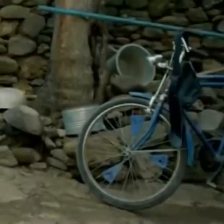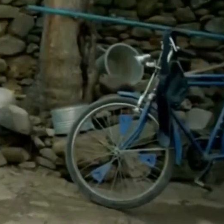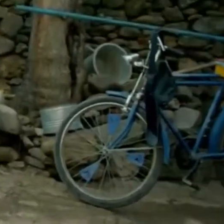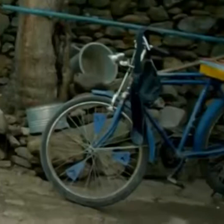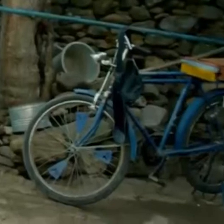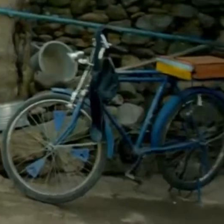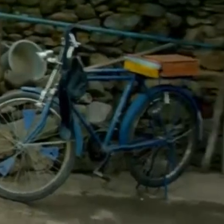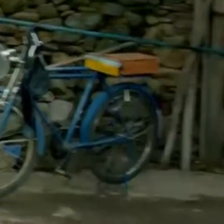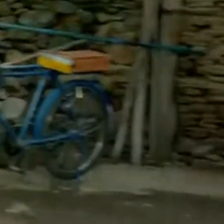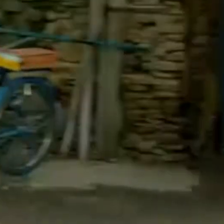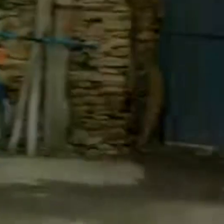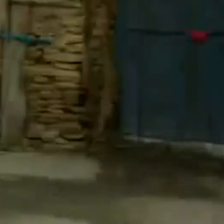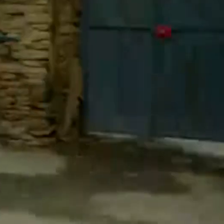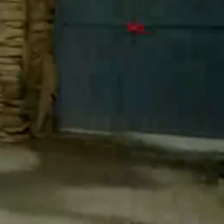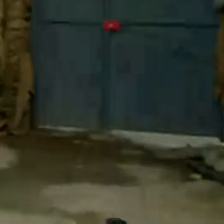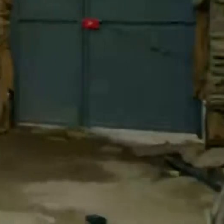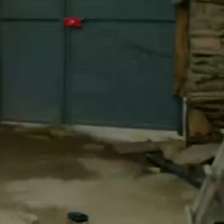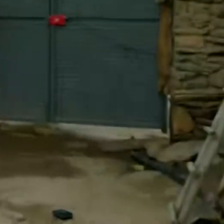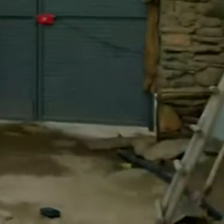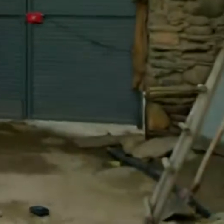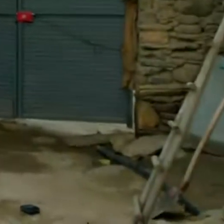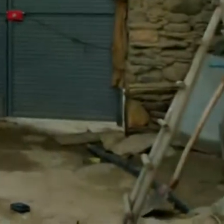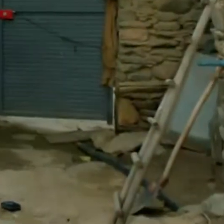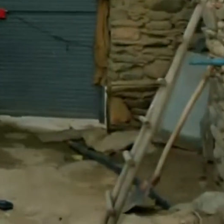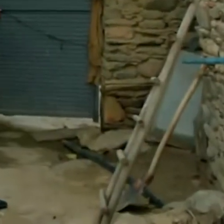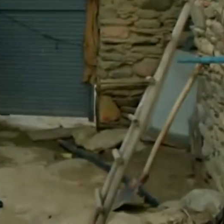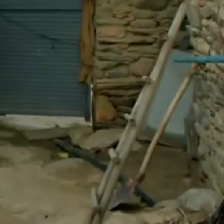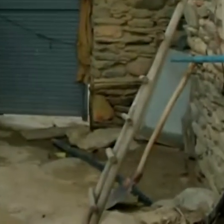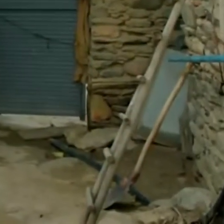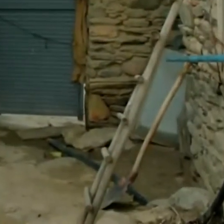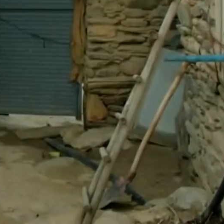Topla kendine. Üstünü düzeltip kapıya yöneldi.